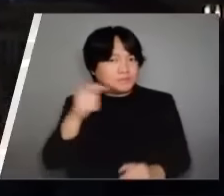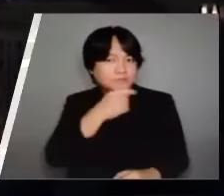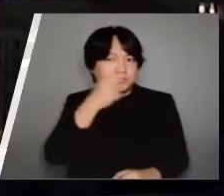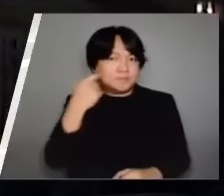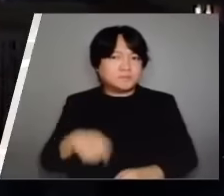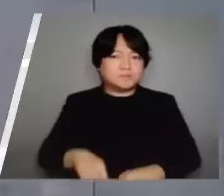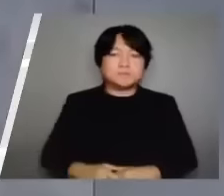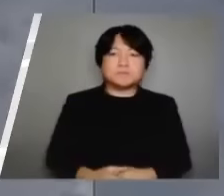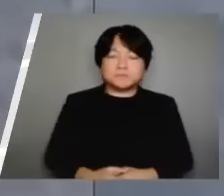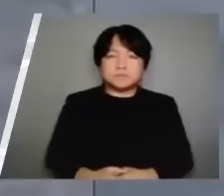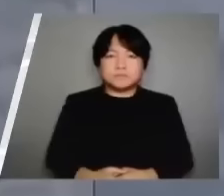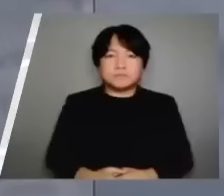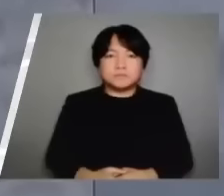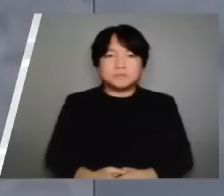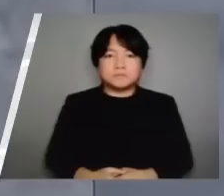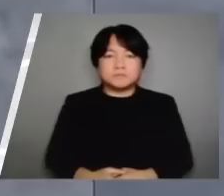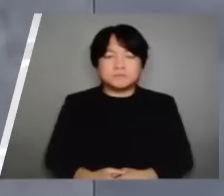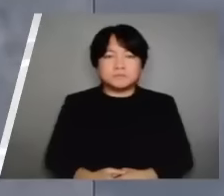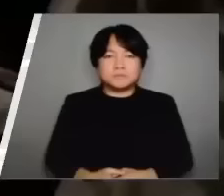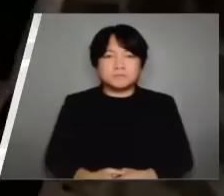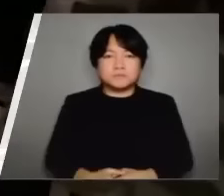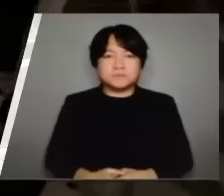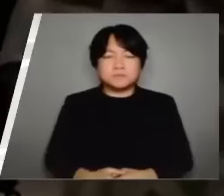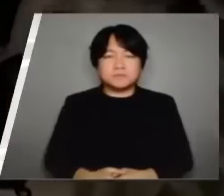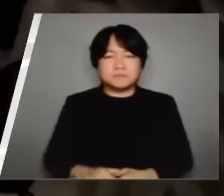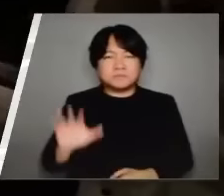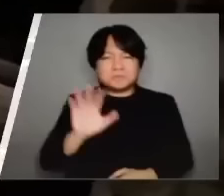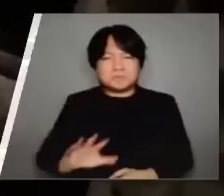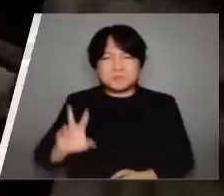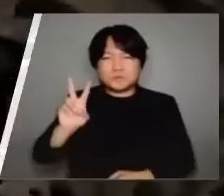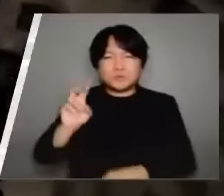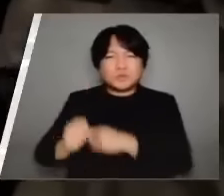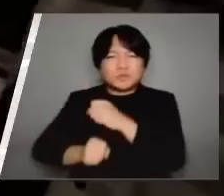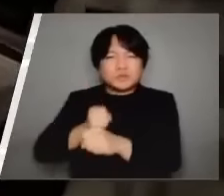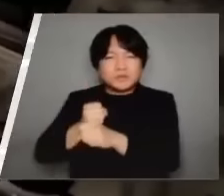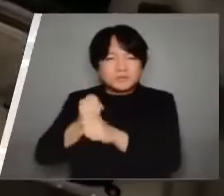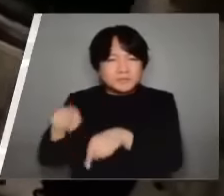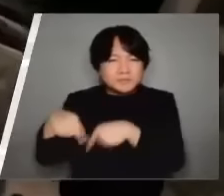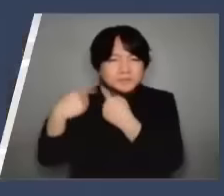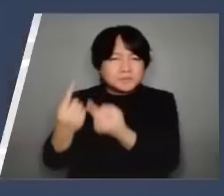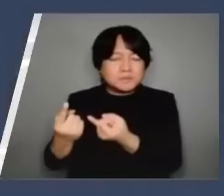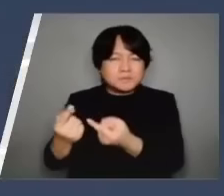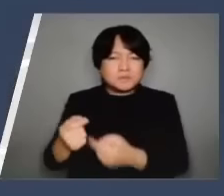umali ang mahigit taon nga sa pagitan ng Ukraine at Rus